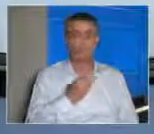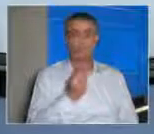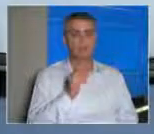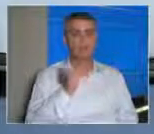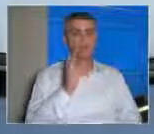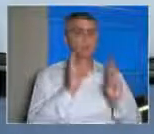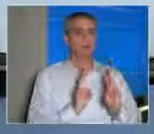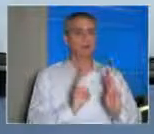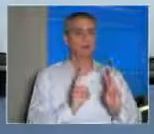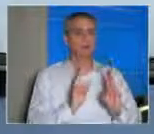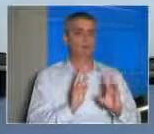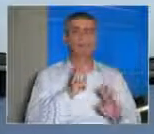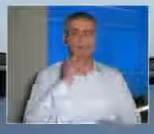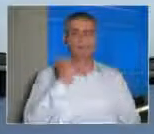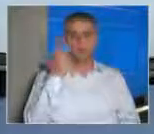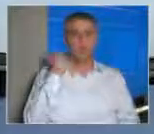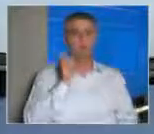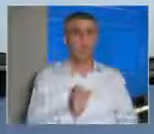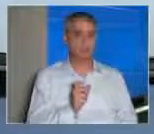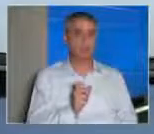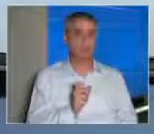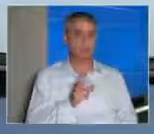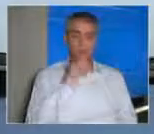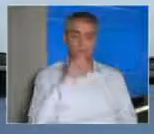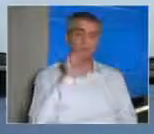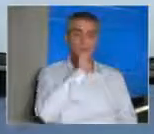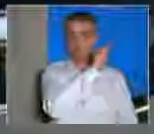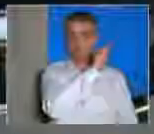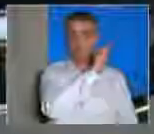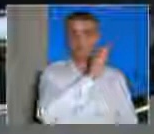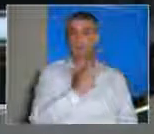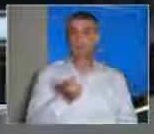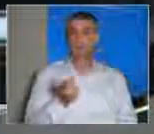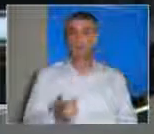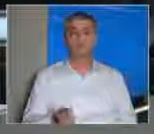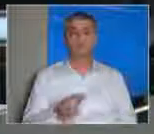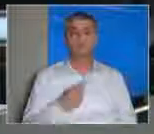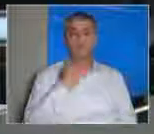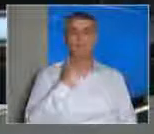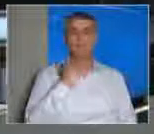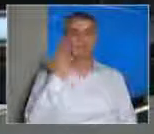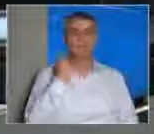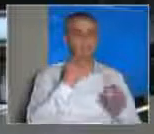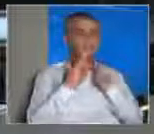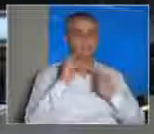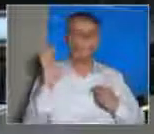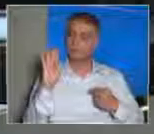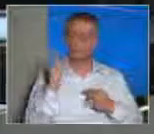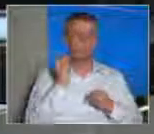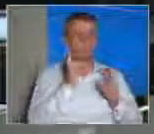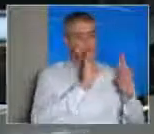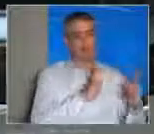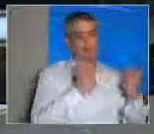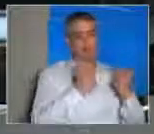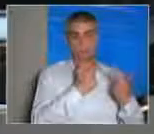כן נפסקו. זאת אומרת שכן היה בן אדם שדיבר עם הצד השני. זאת אומרת שכן היו שיחות של ביבי להפסקות אש